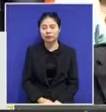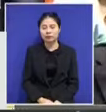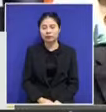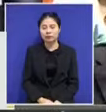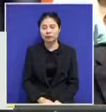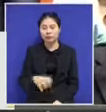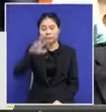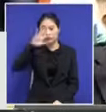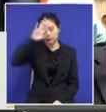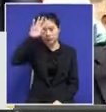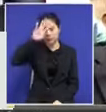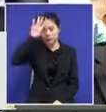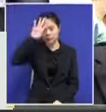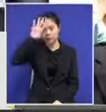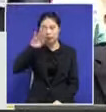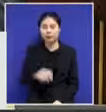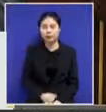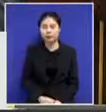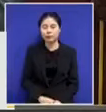คุณธนาธรจึงรุ่งเรืองกิจครับ